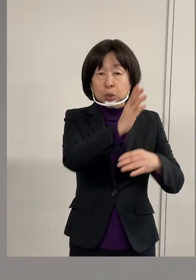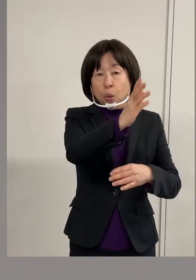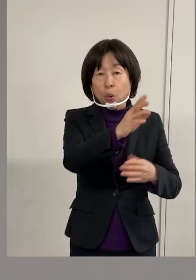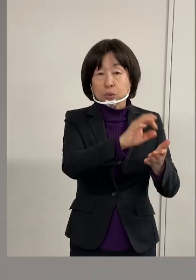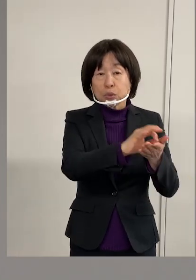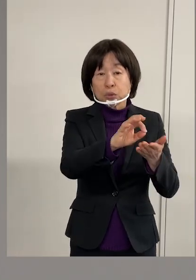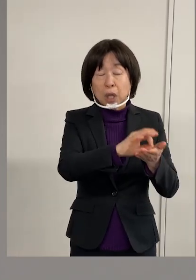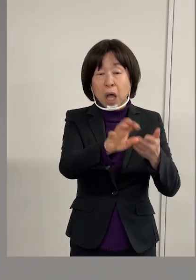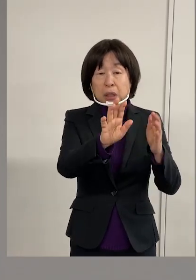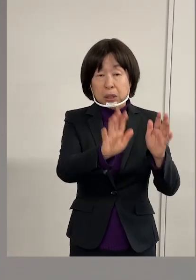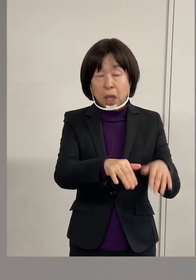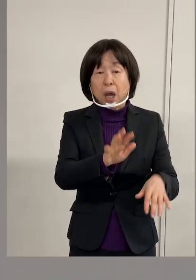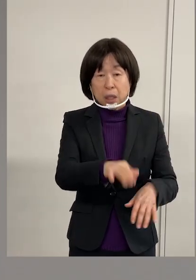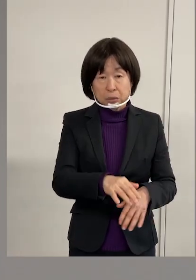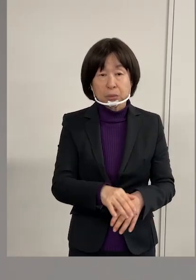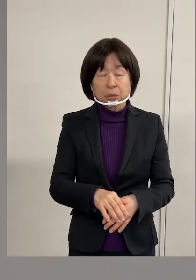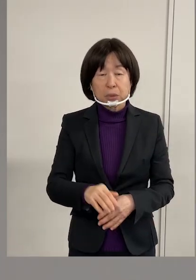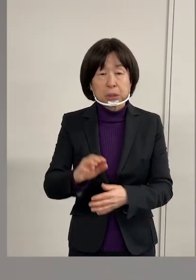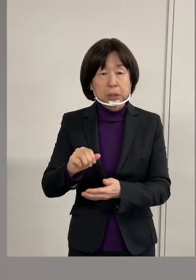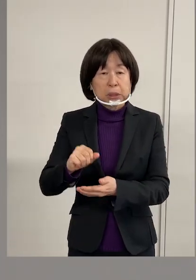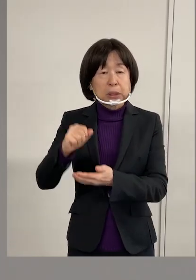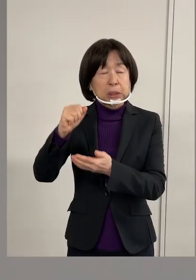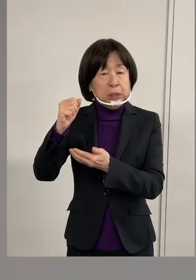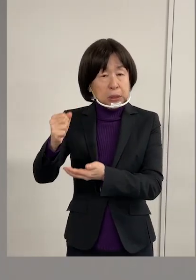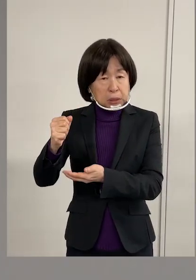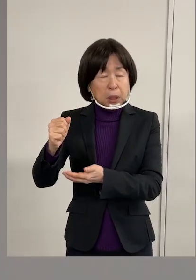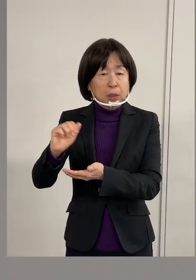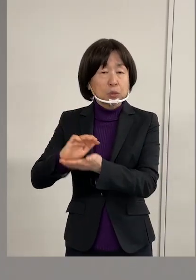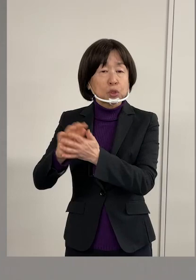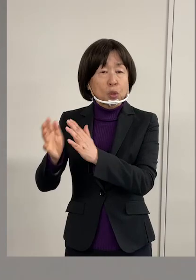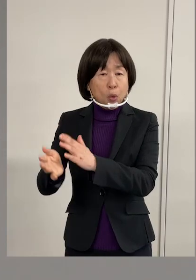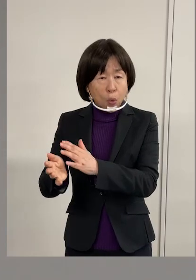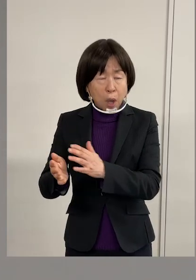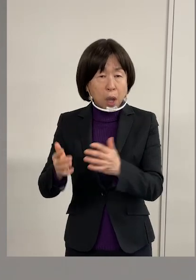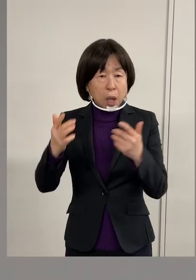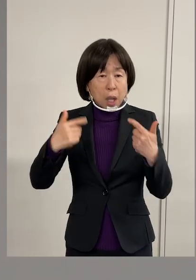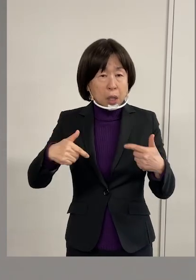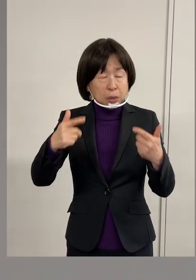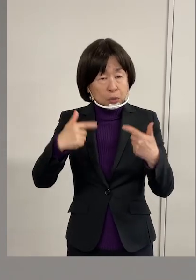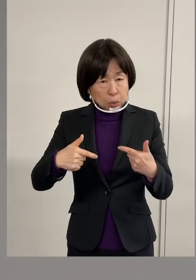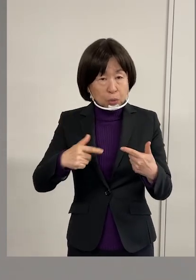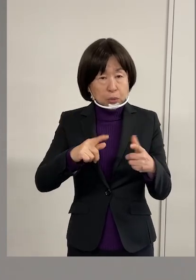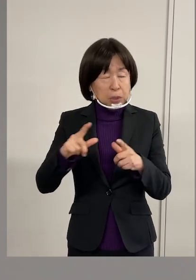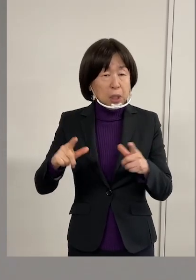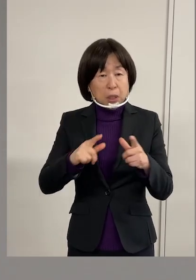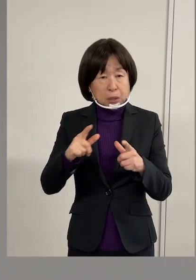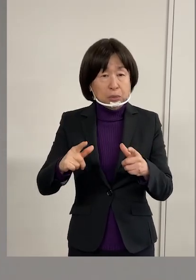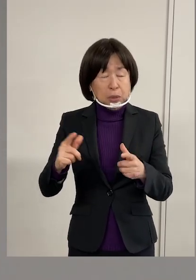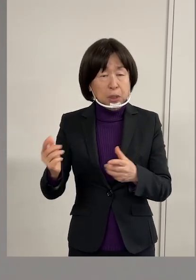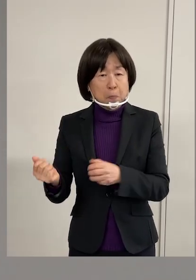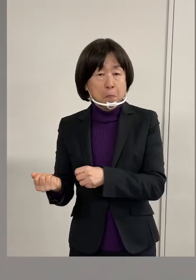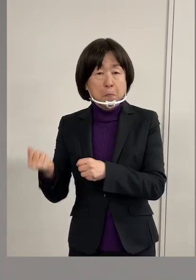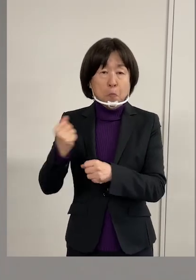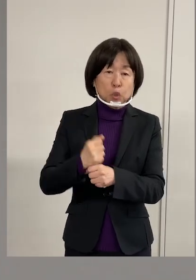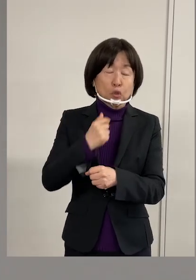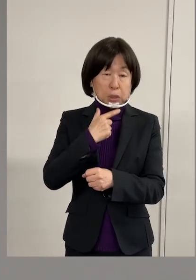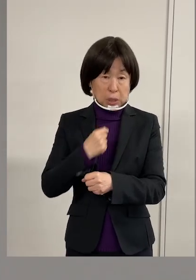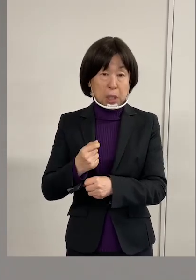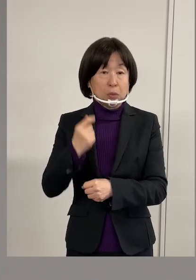ね、平時に戻したいということで全部動いているので、まあ、当然そういうものも影響してるんだろうなというふうには思